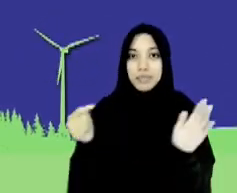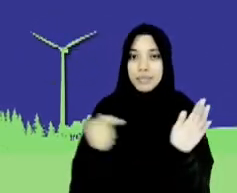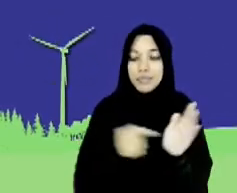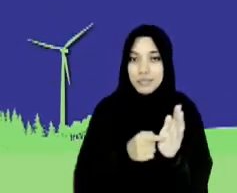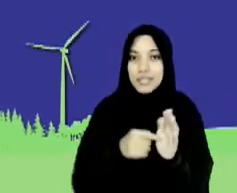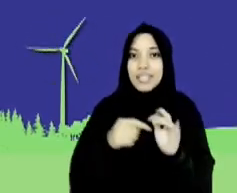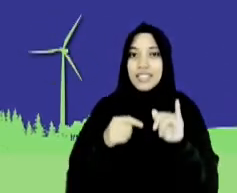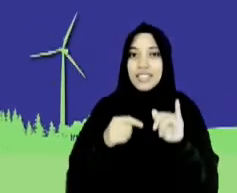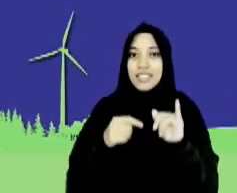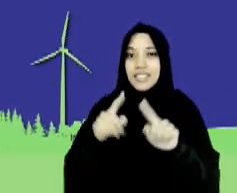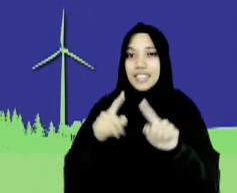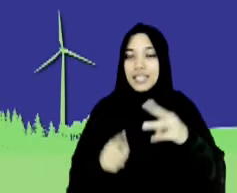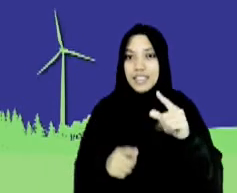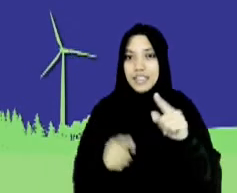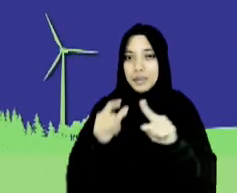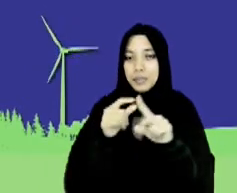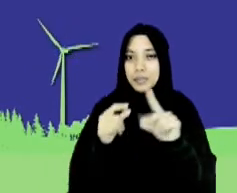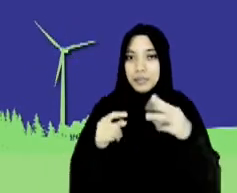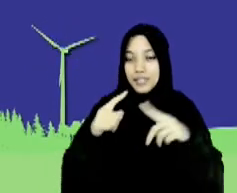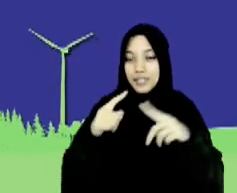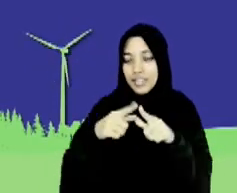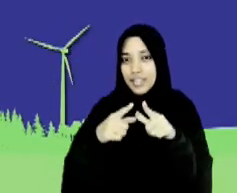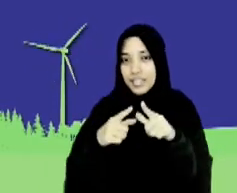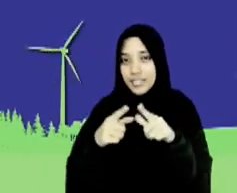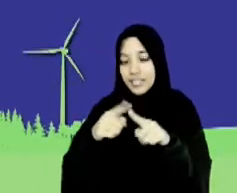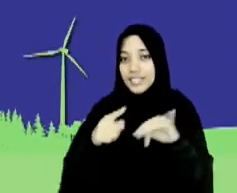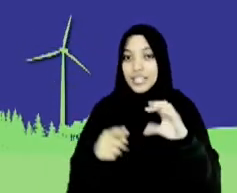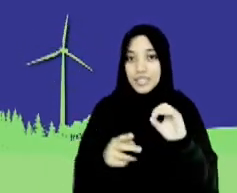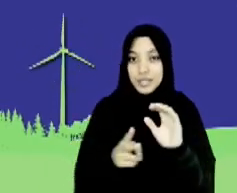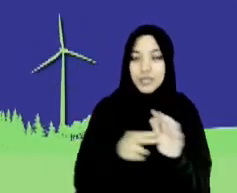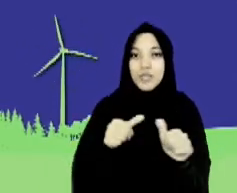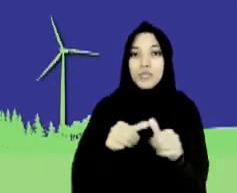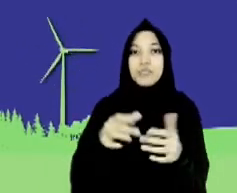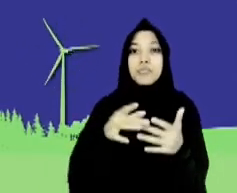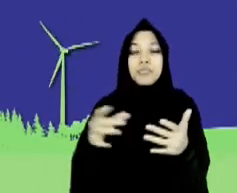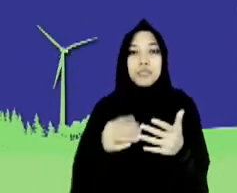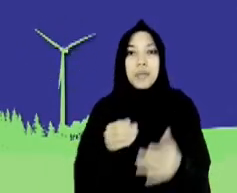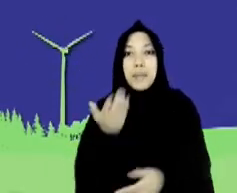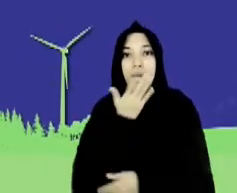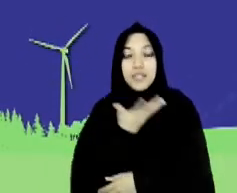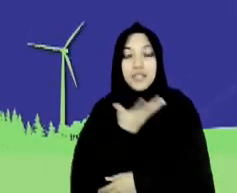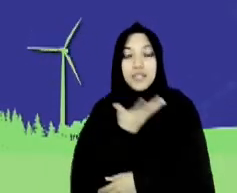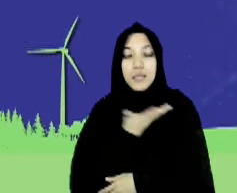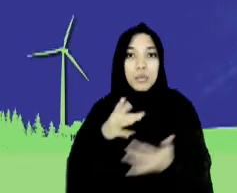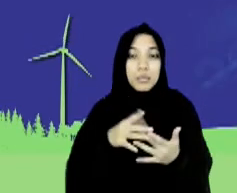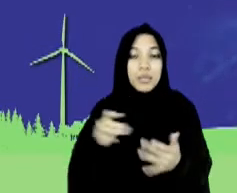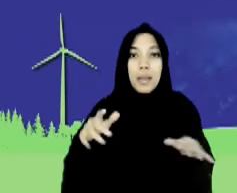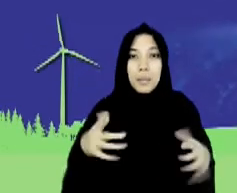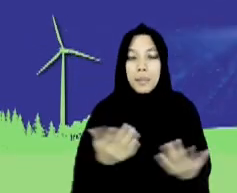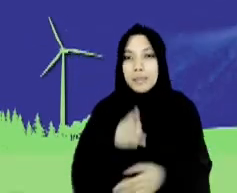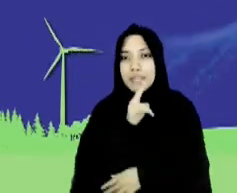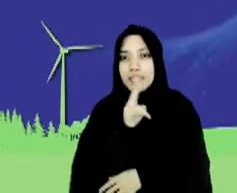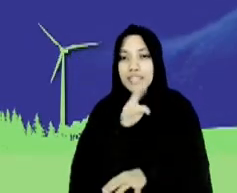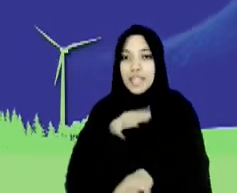interpretation di zoom anda dan pilih bahasa yang diinginkan kami juga membuka sesi tanya jawab di akhir